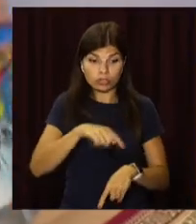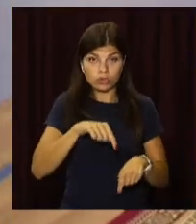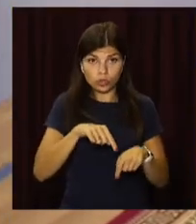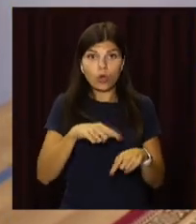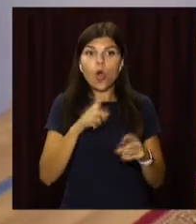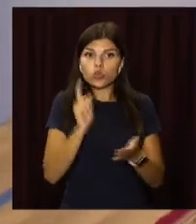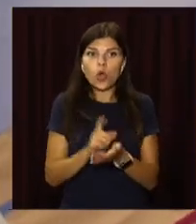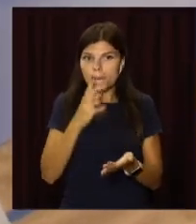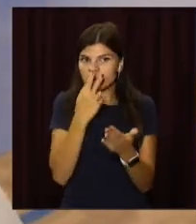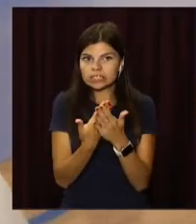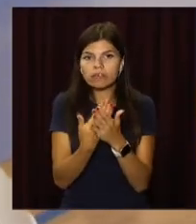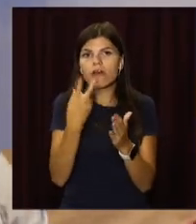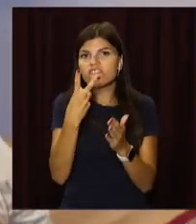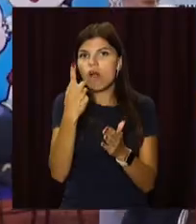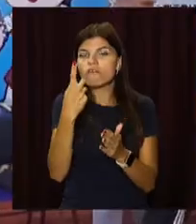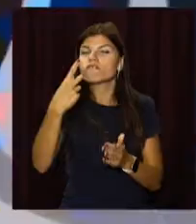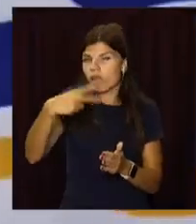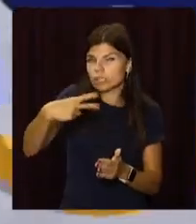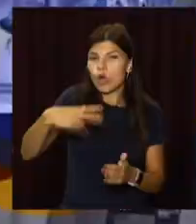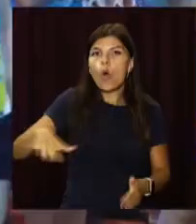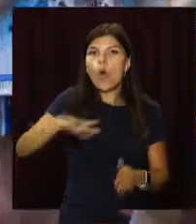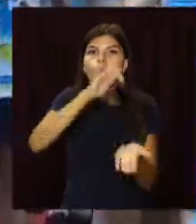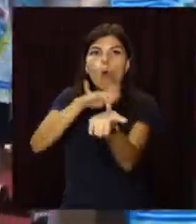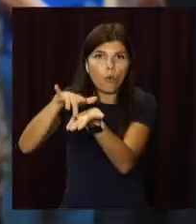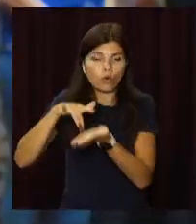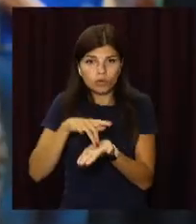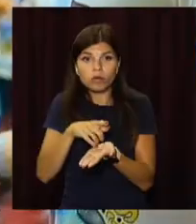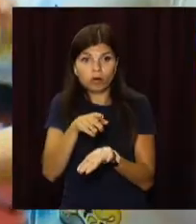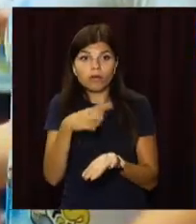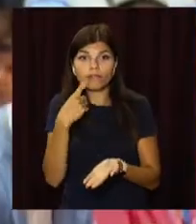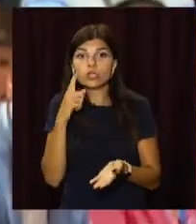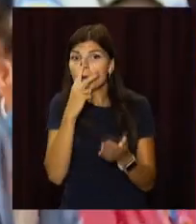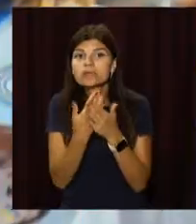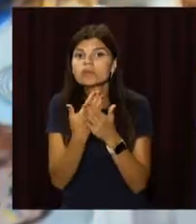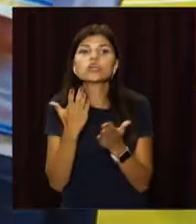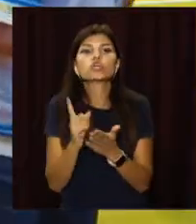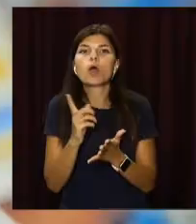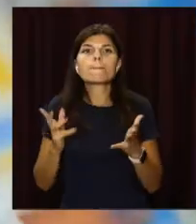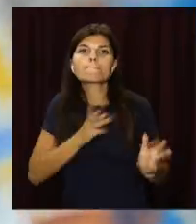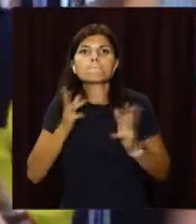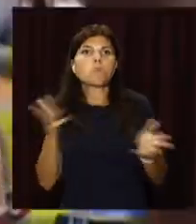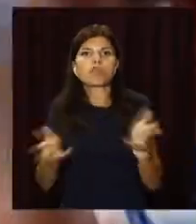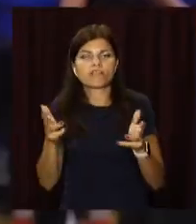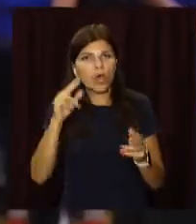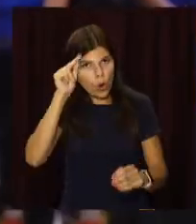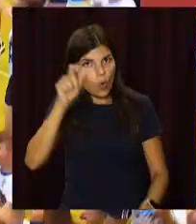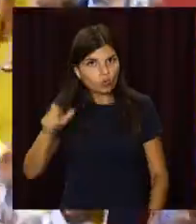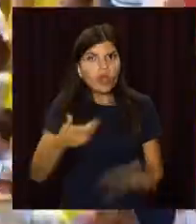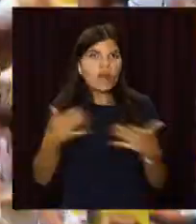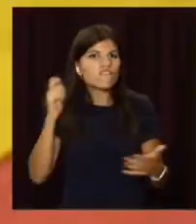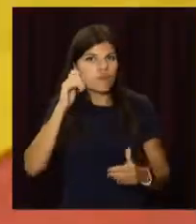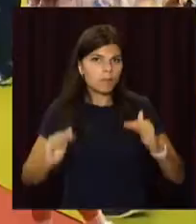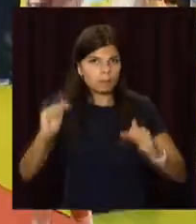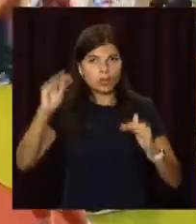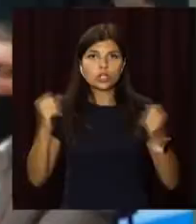має представництва в 20 областях. Головним завданням регіональних представництв є мотивування і залучення школярів різного віку до